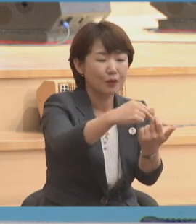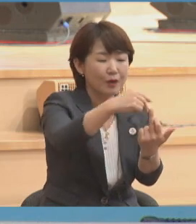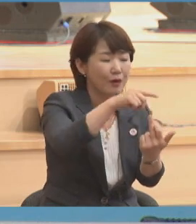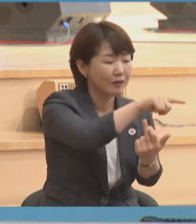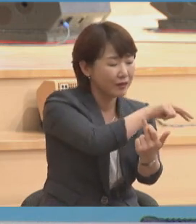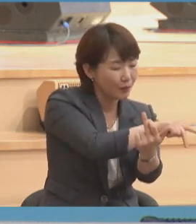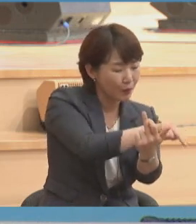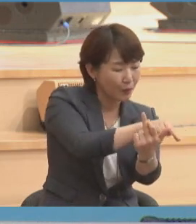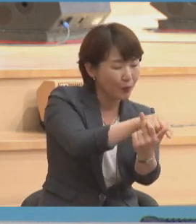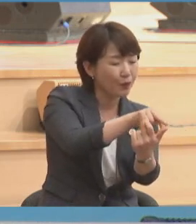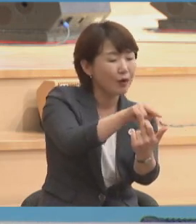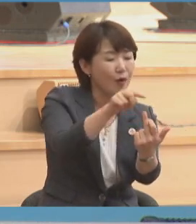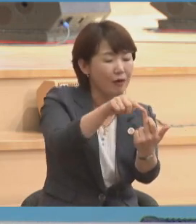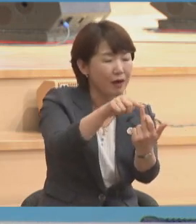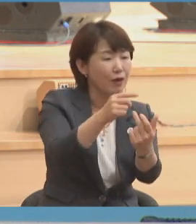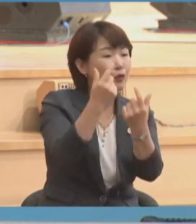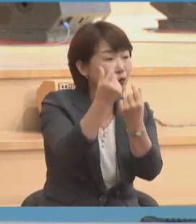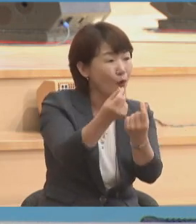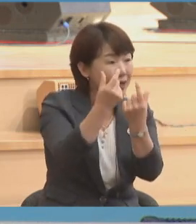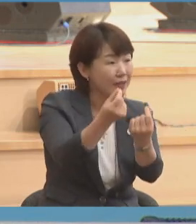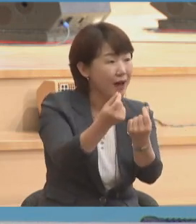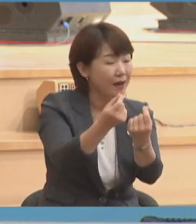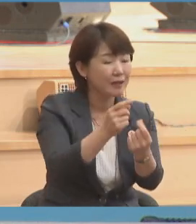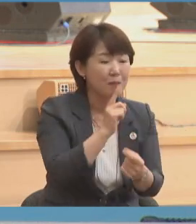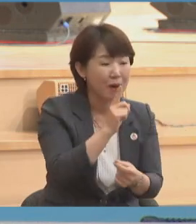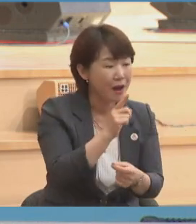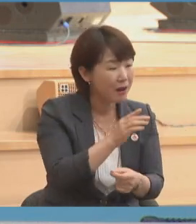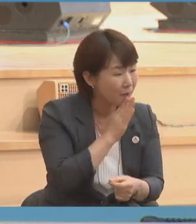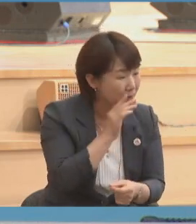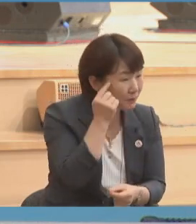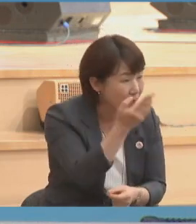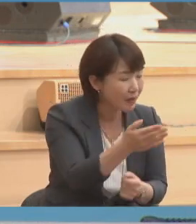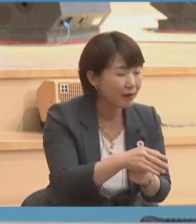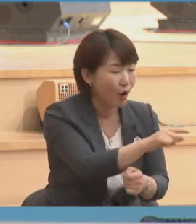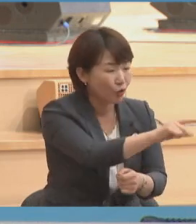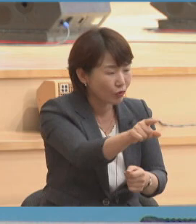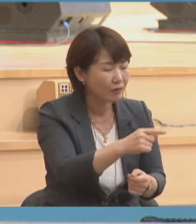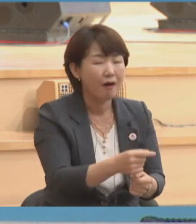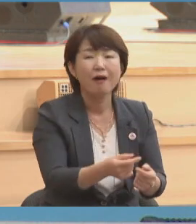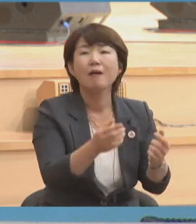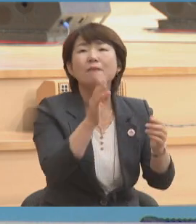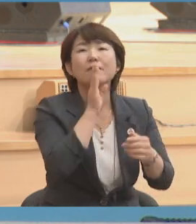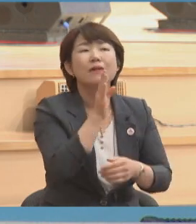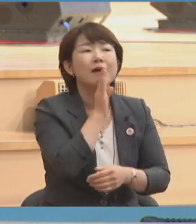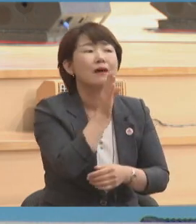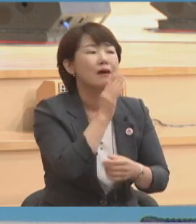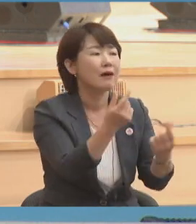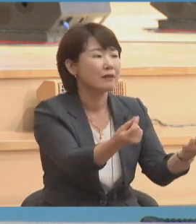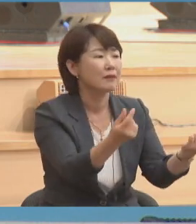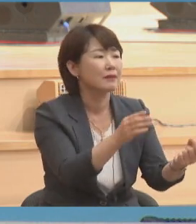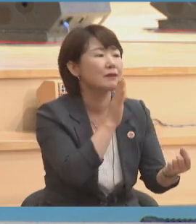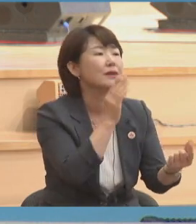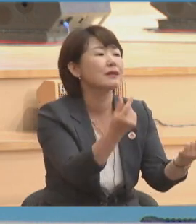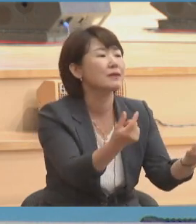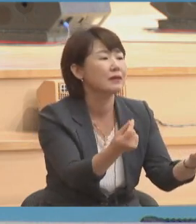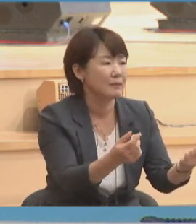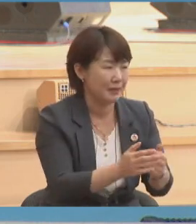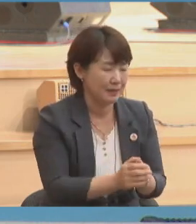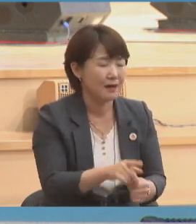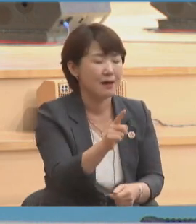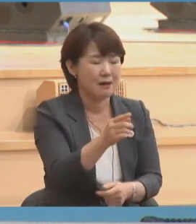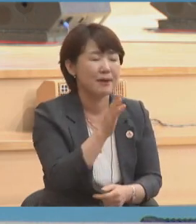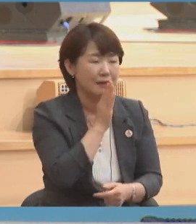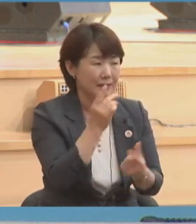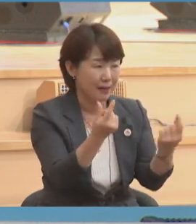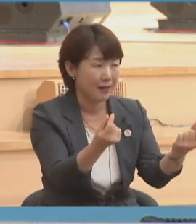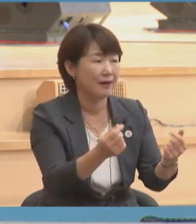있다라는 그 말씀을 하시는 거죠. 두 사람은 환하게 웃으며 맞장구를 쳤다. 바로